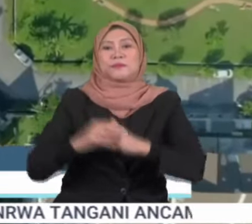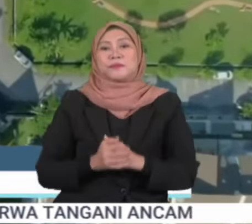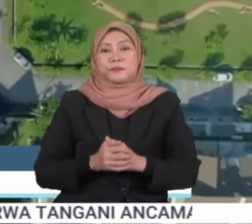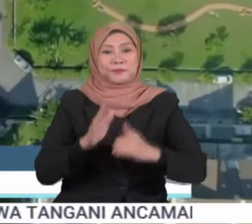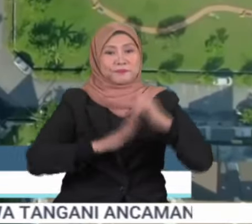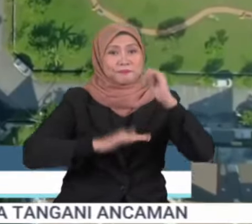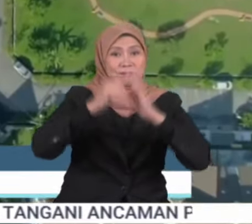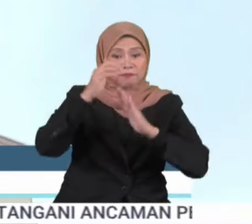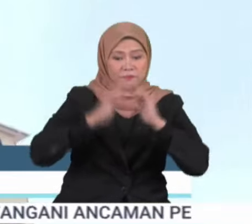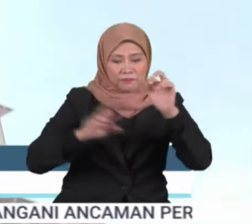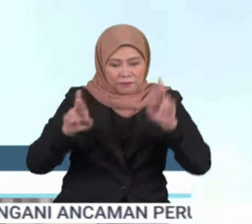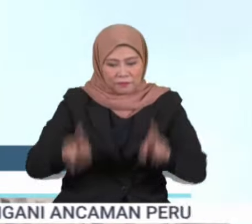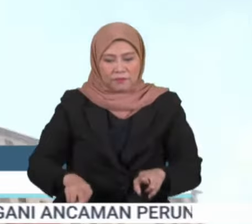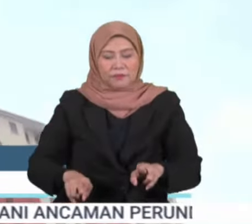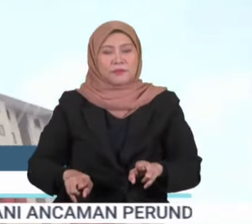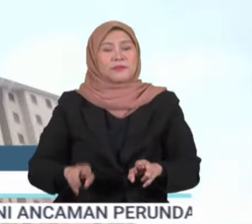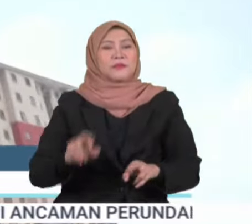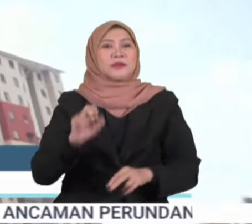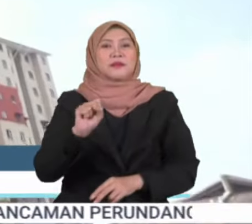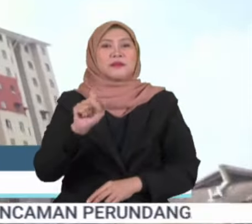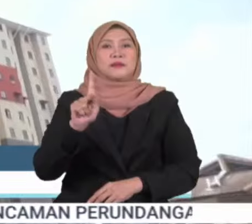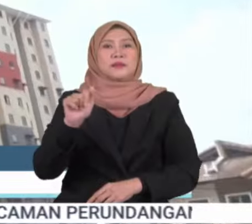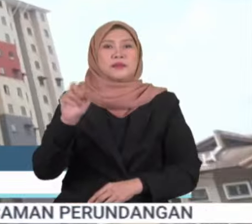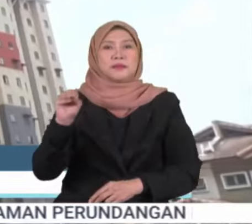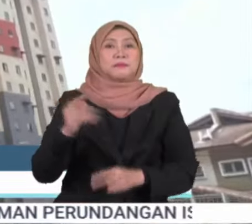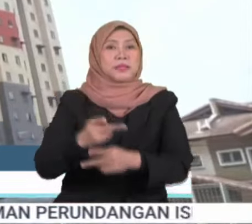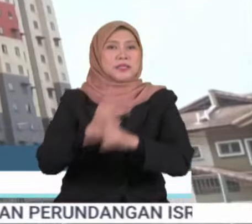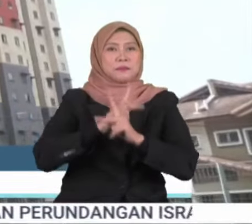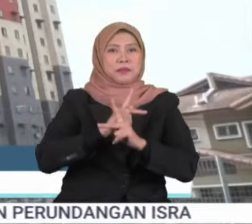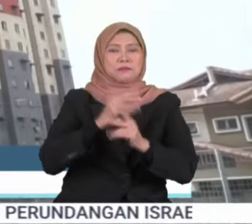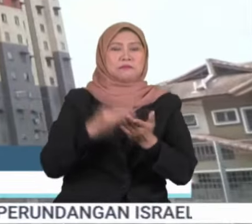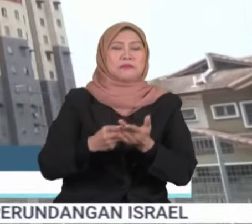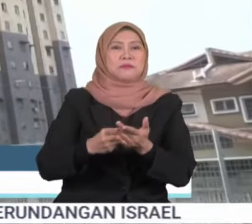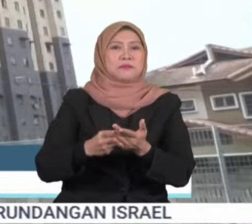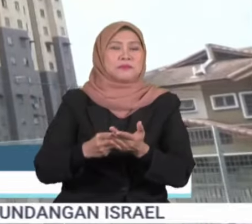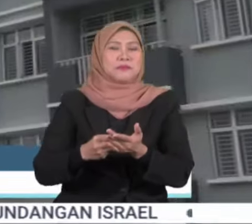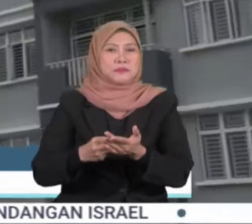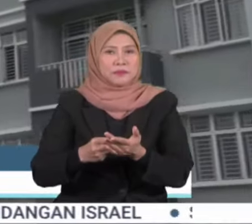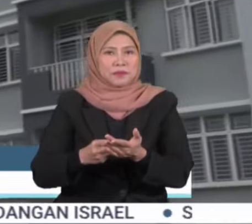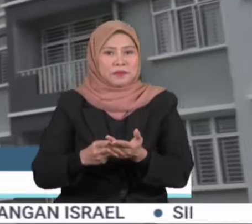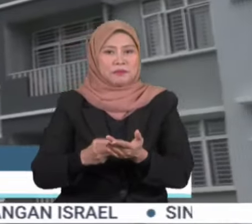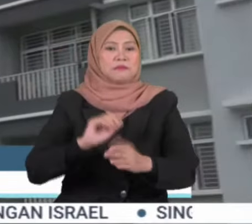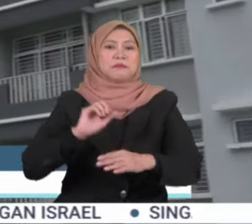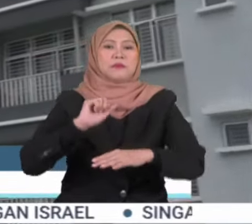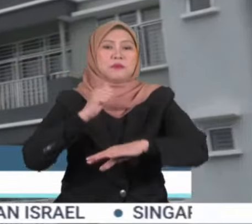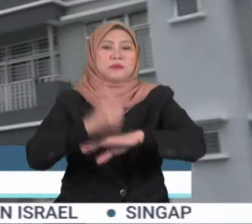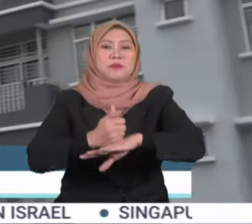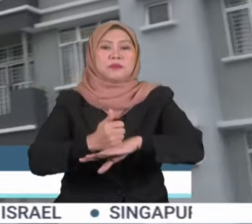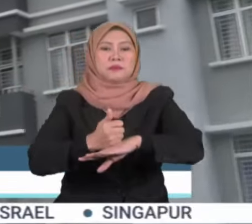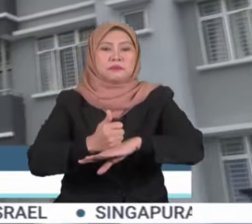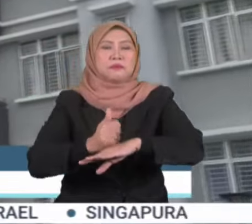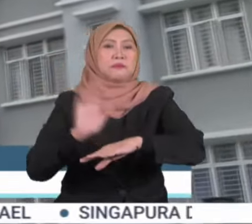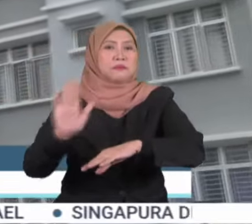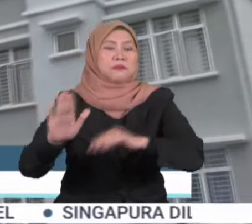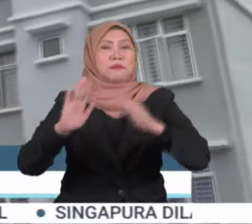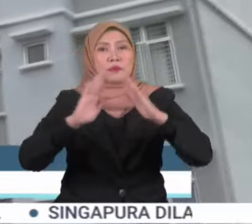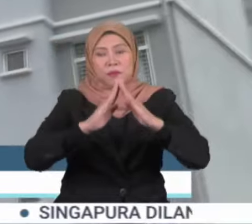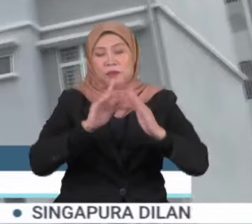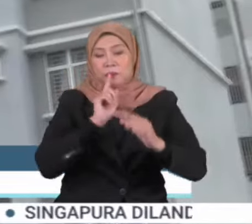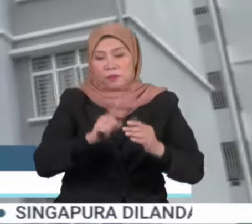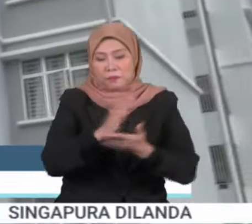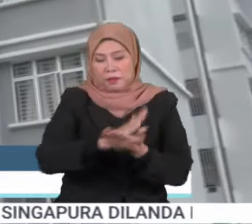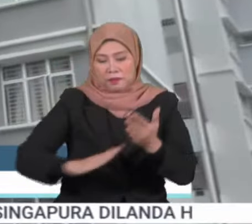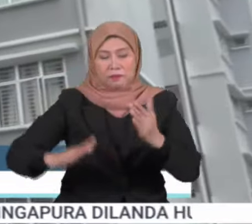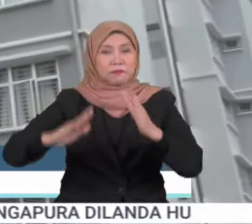keselesaan rakyat, skim jaminan kredit perumahan, SJKP turut diwujudkan. Selain merangsang sektor